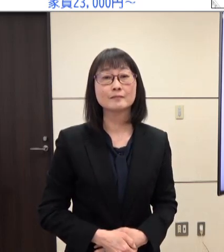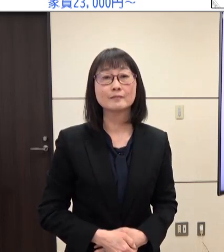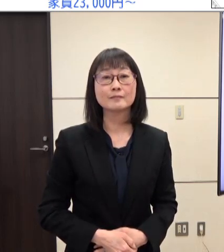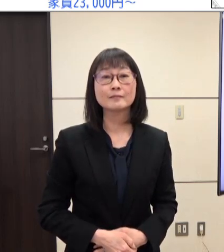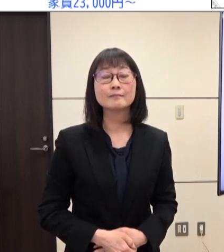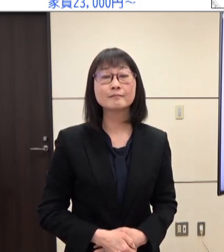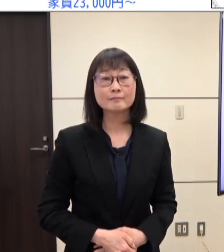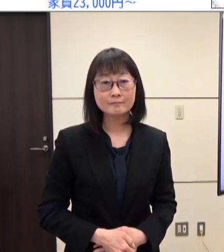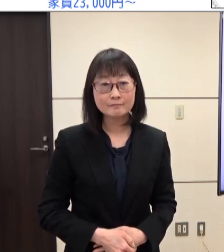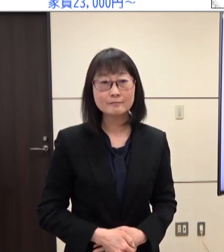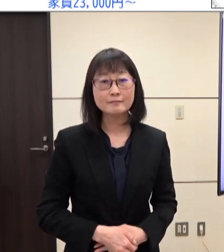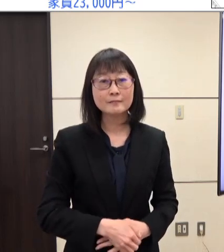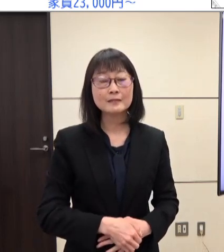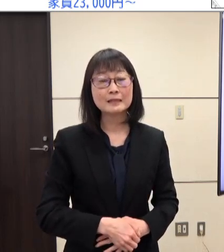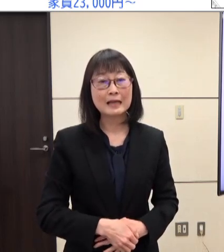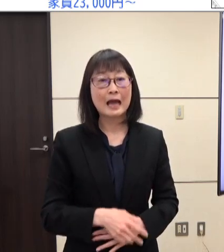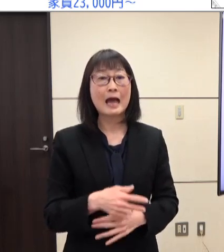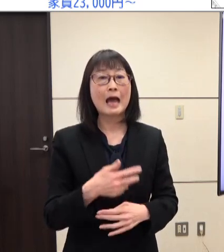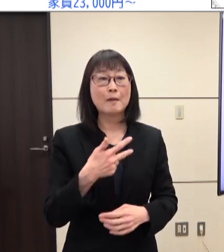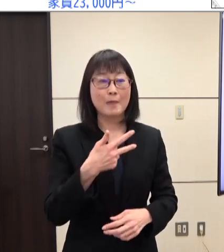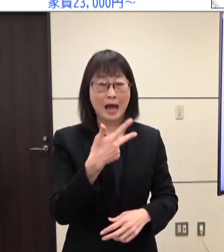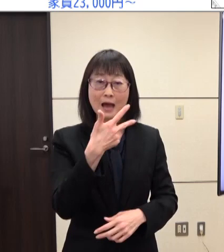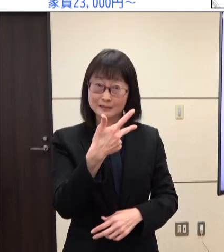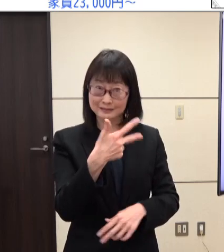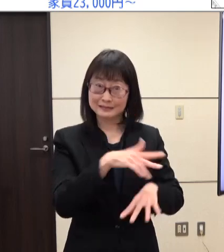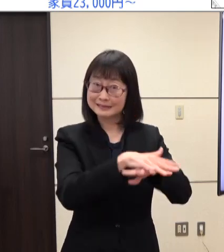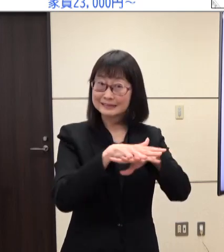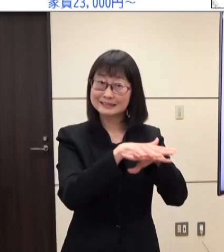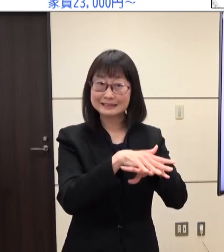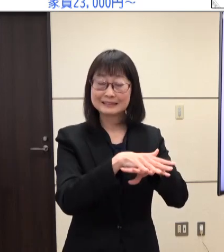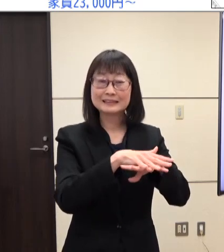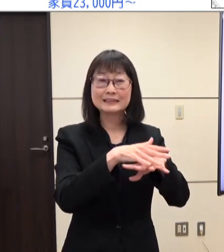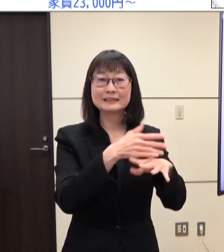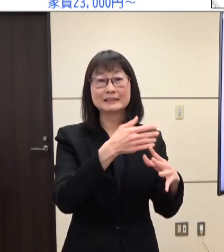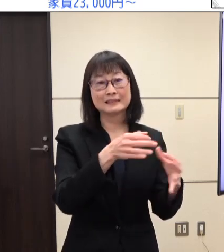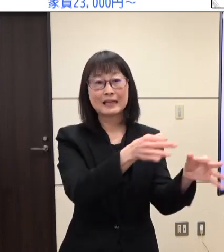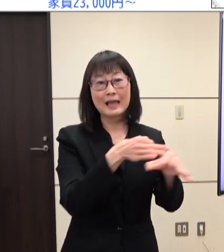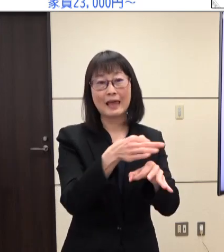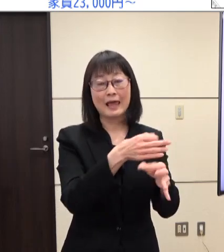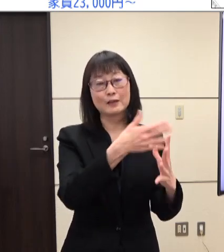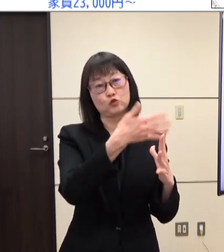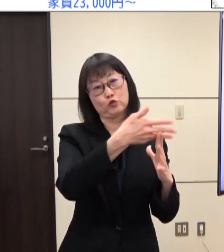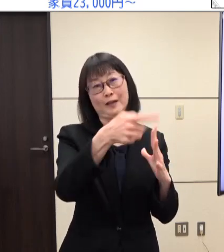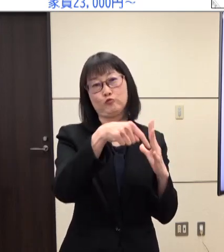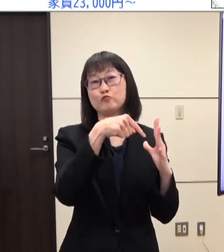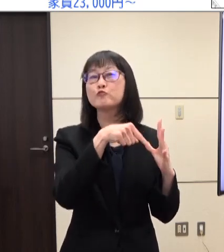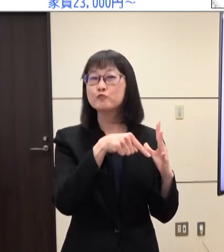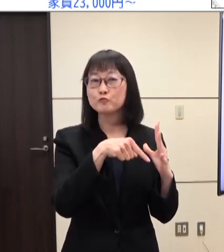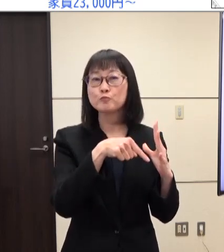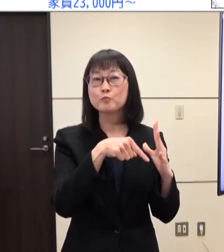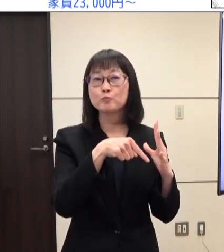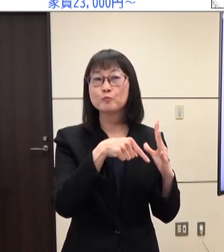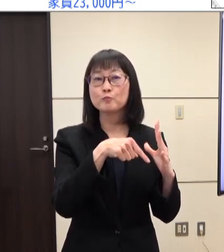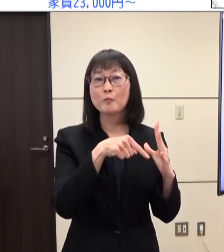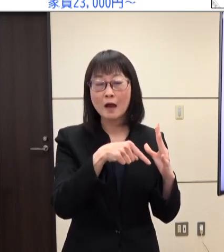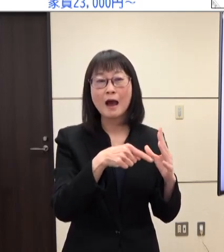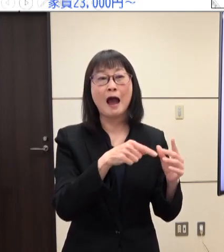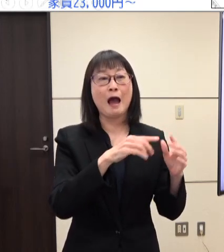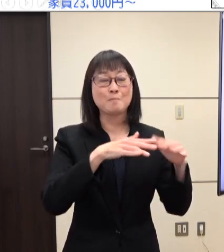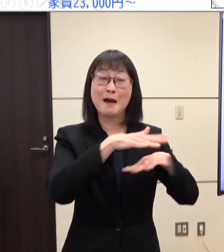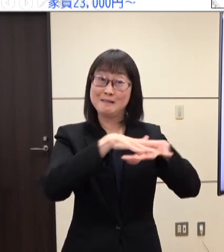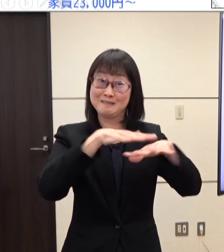借り上げ市営住宅の方はですね、非常に街中のいいところにありまして、まあ、一